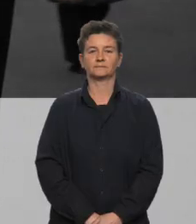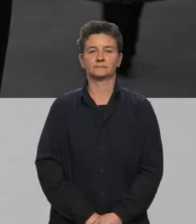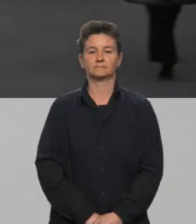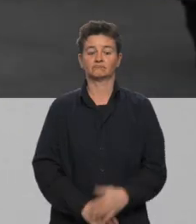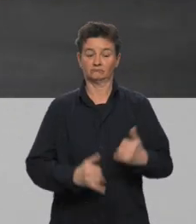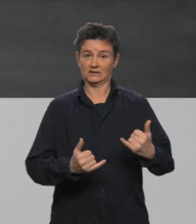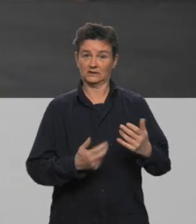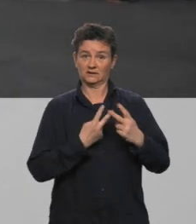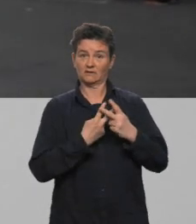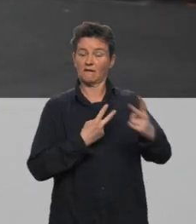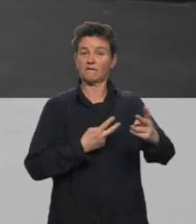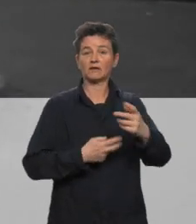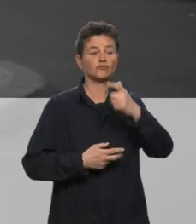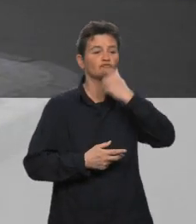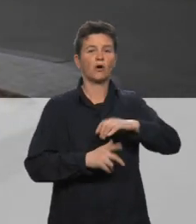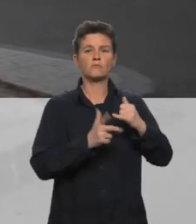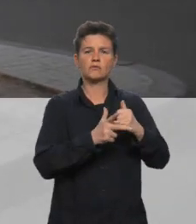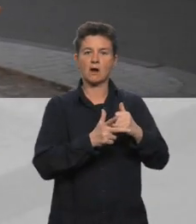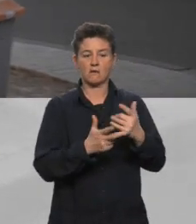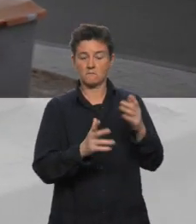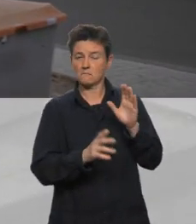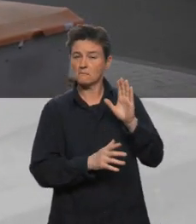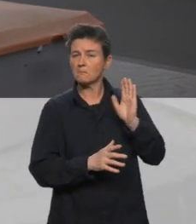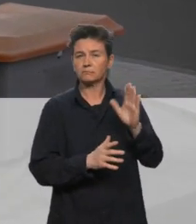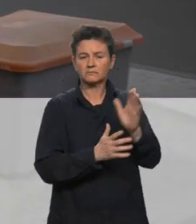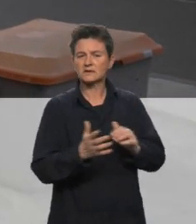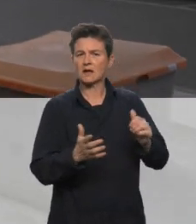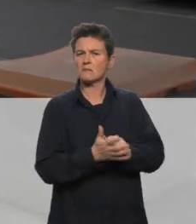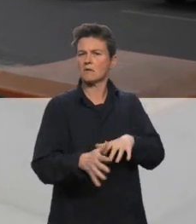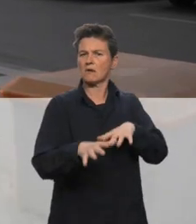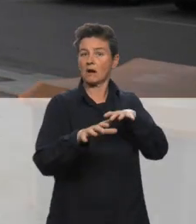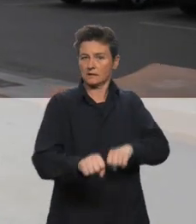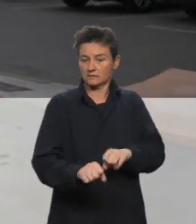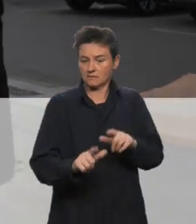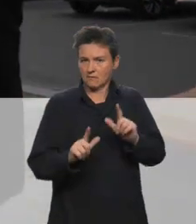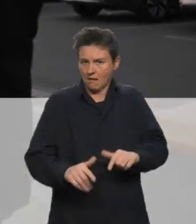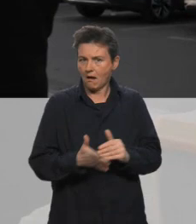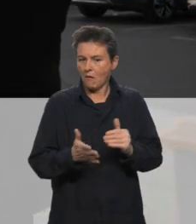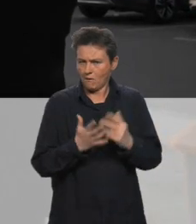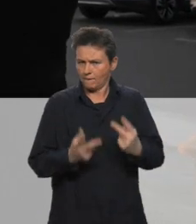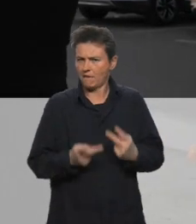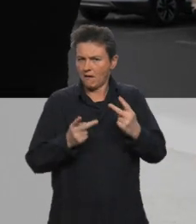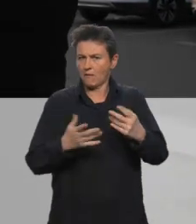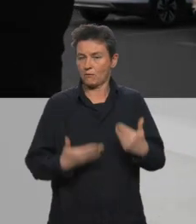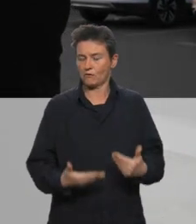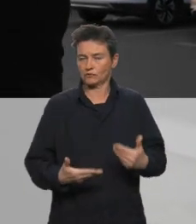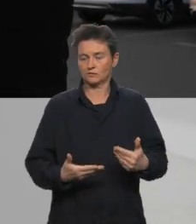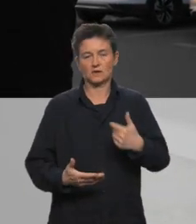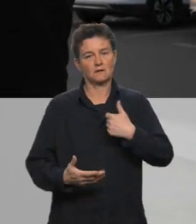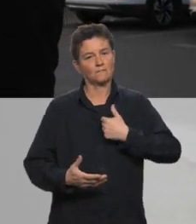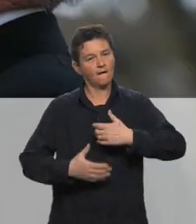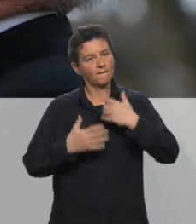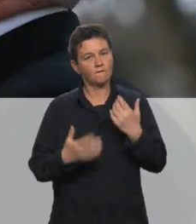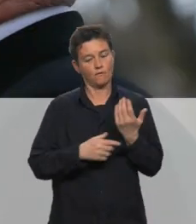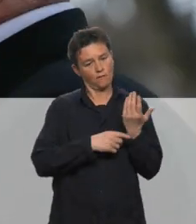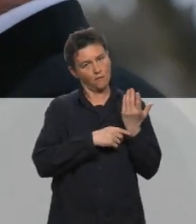Devant Jean Moulin, devant tant d'actes de résistance qui résonnent encore de nos jours, je veux porter